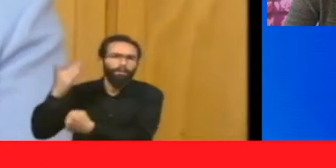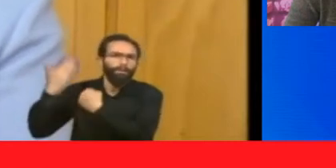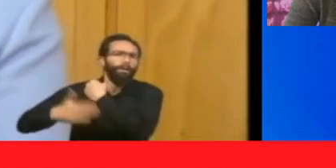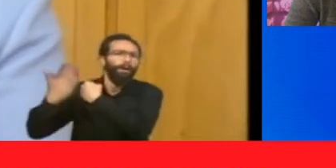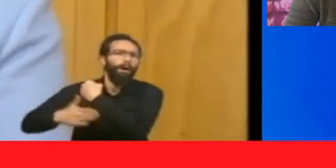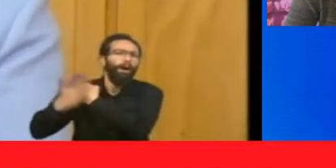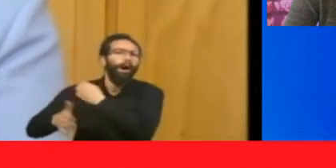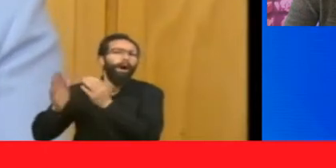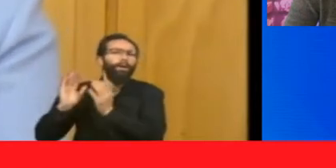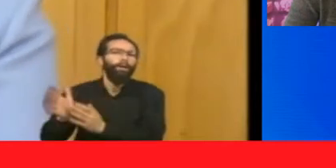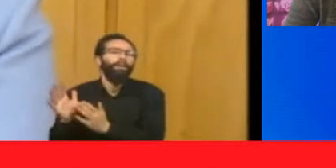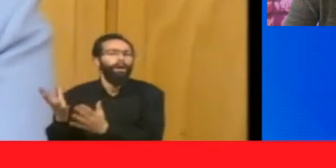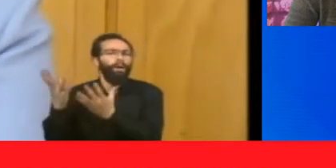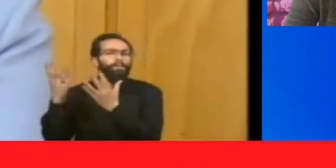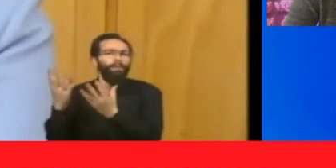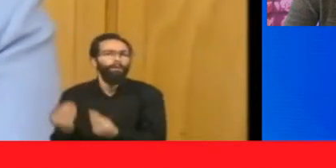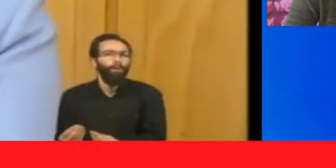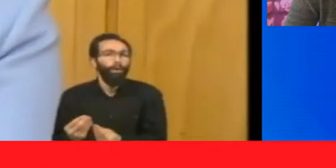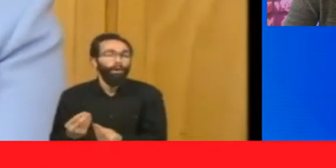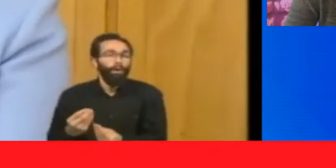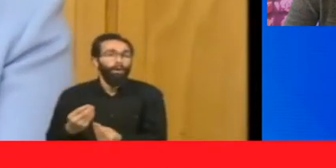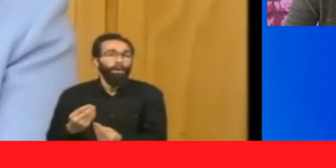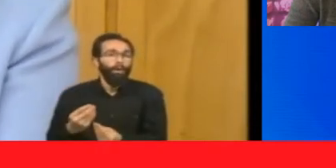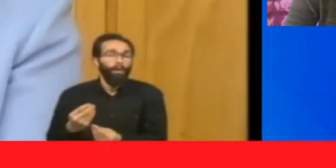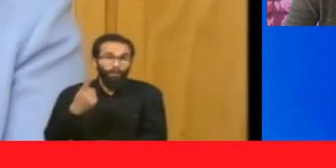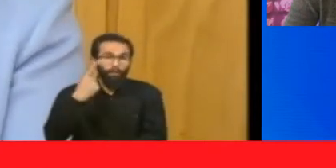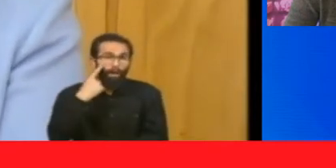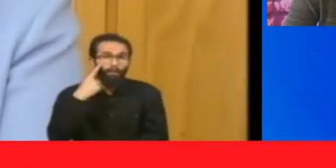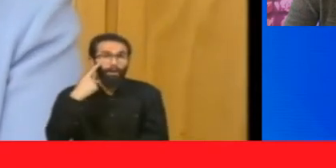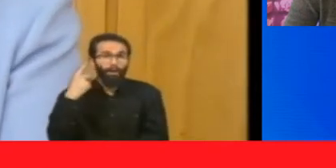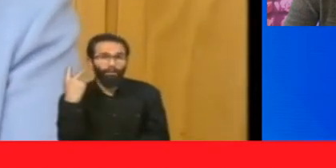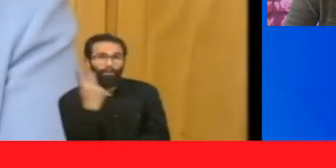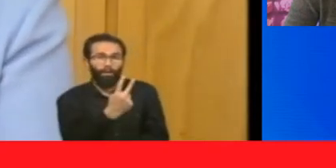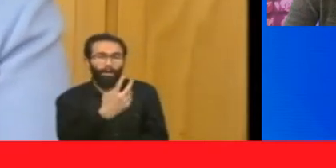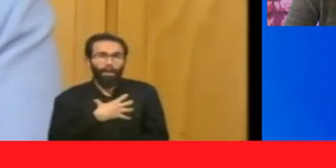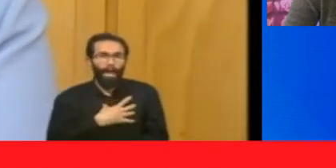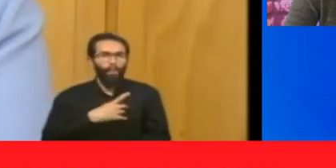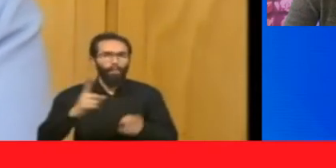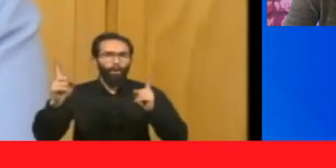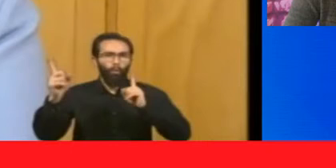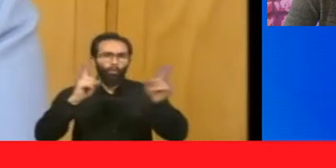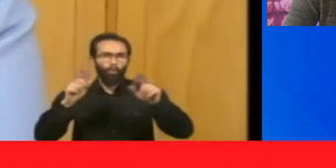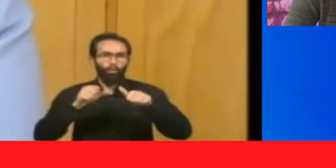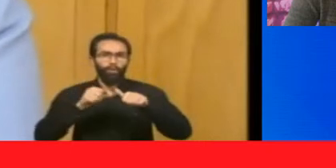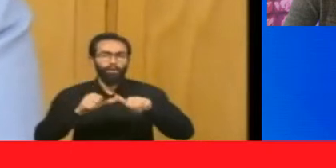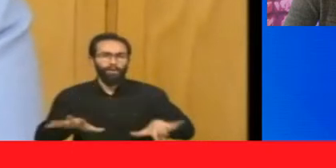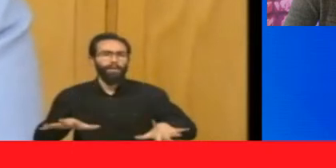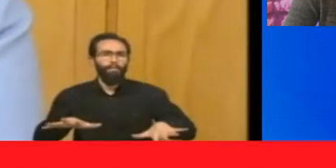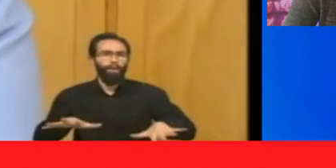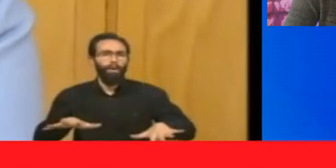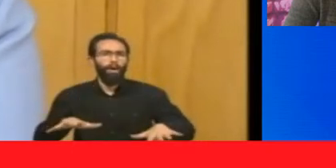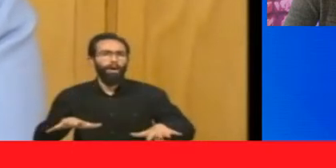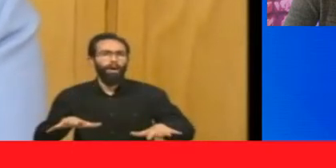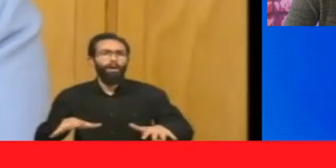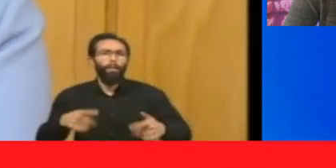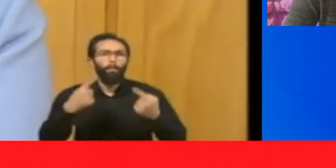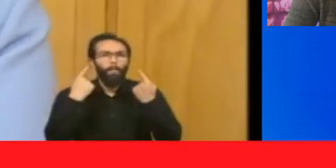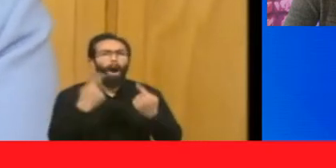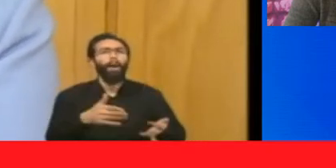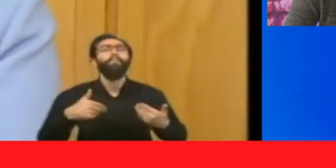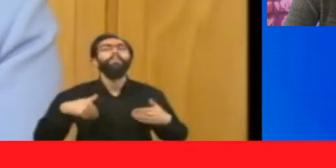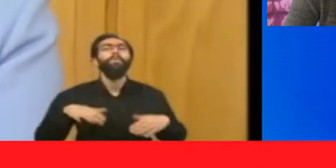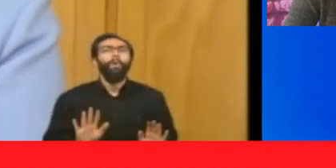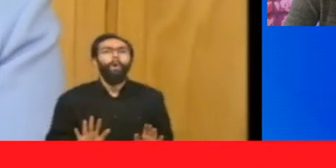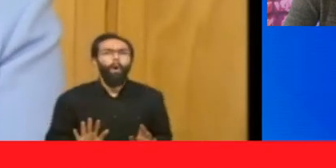yok saymaktadır değerli arkadaşlar. Son 10 yılda İmralı'ya yapılan 951